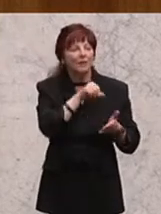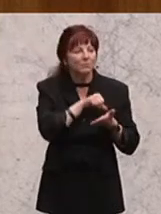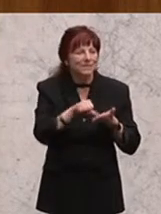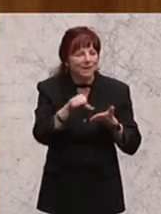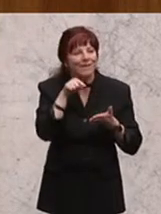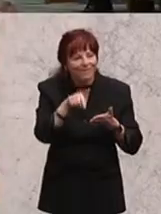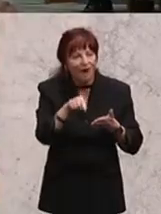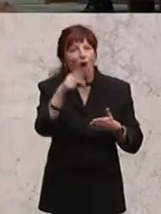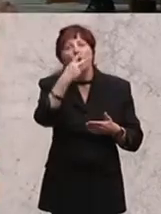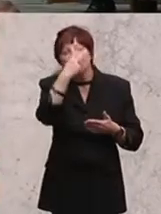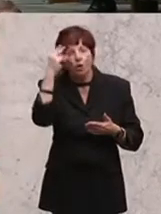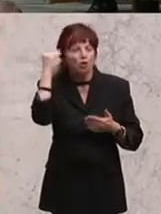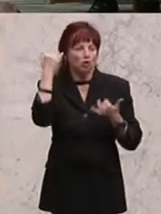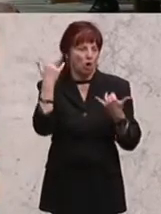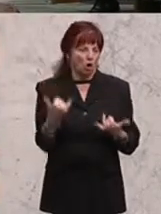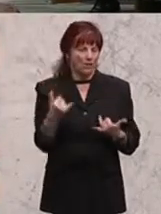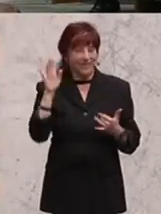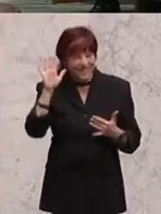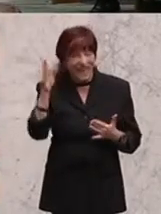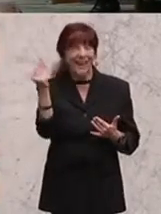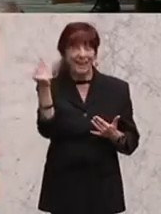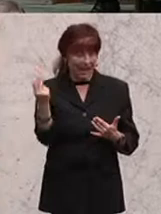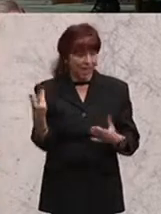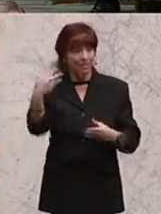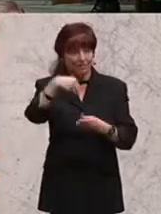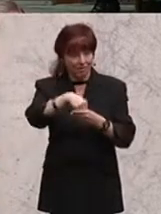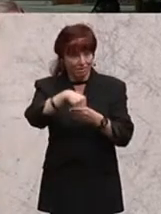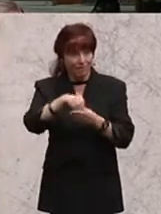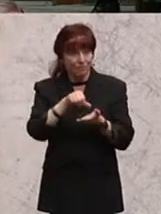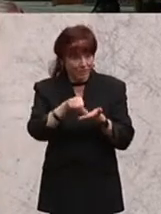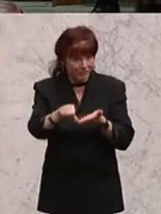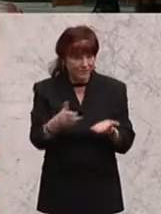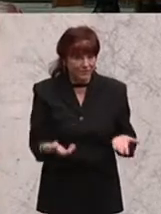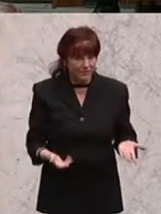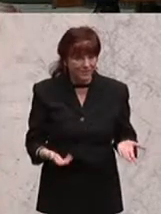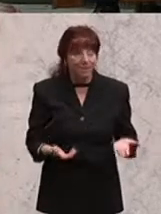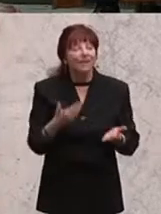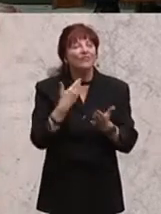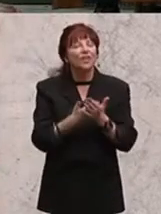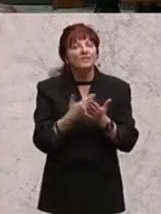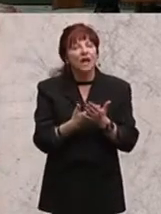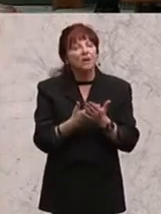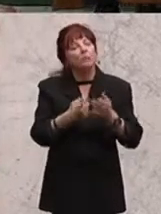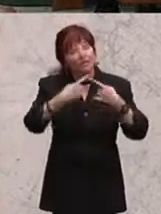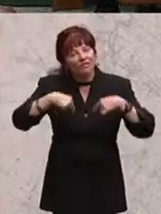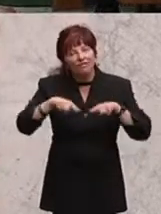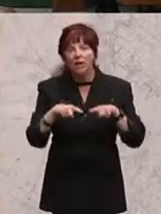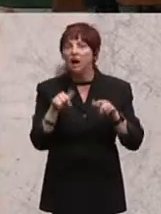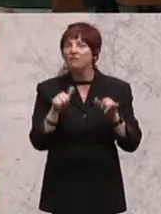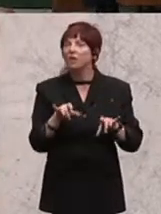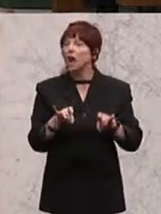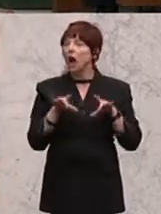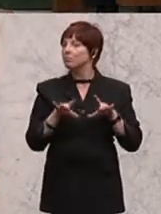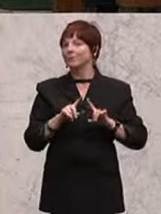zahlen. Deren Geld wird hineinfließen, unser aller Geld wird hineinfließen. Und deswegen werden wir hier nicht locker lassen. Das sind